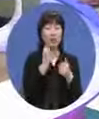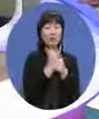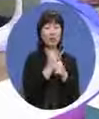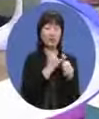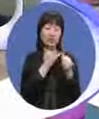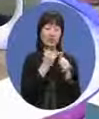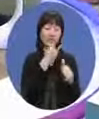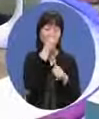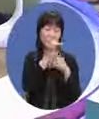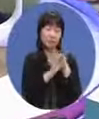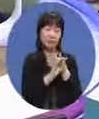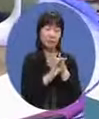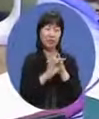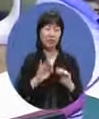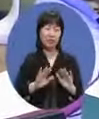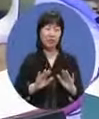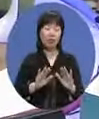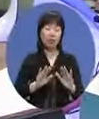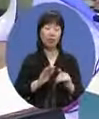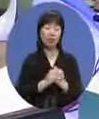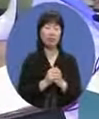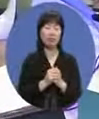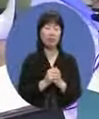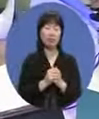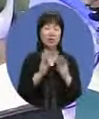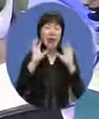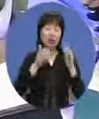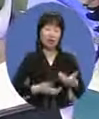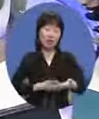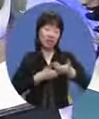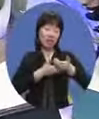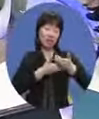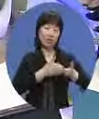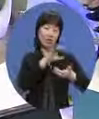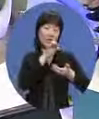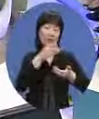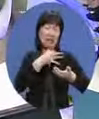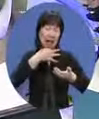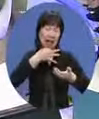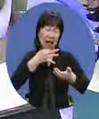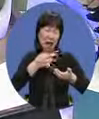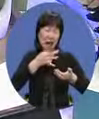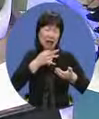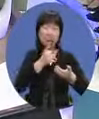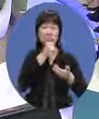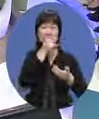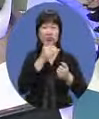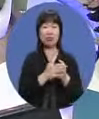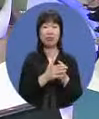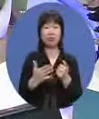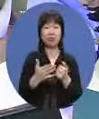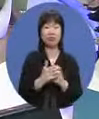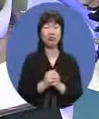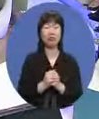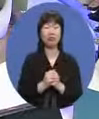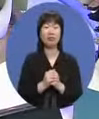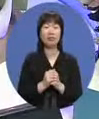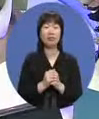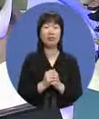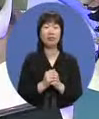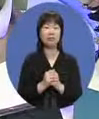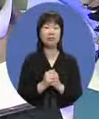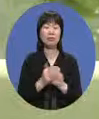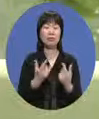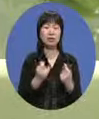하게 되면 아기가 아기를 안고 있는데도 제가 가끔씩 소리를 버럭버럭 지르게 되거든요. 네.